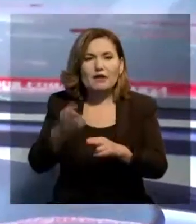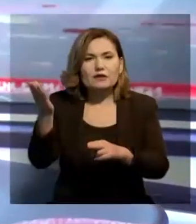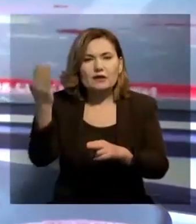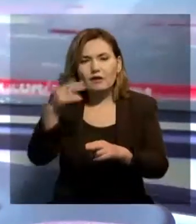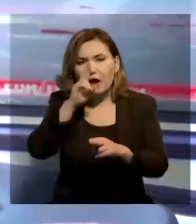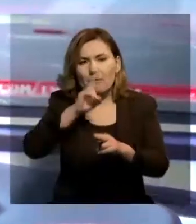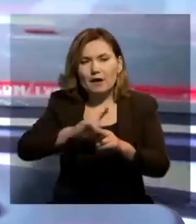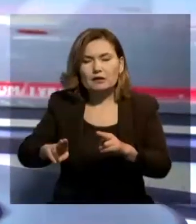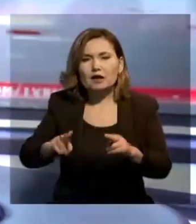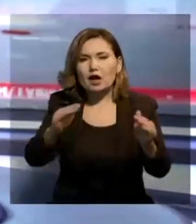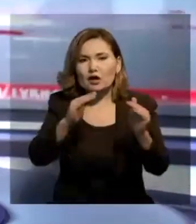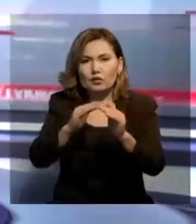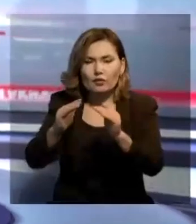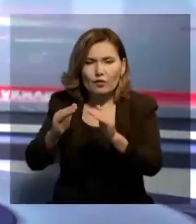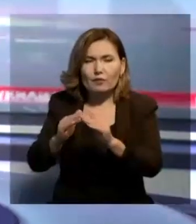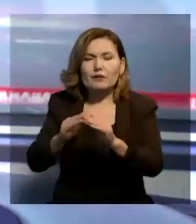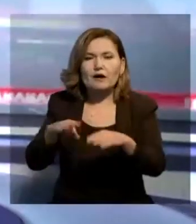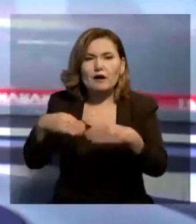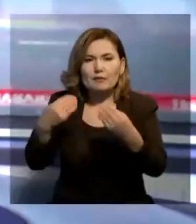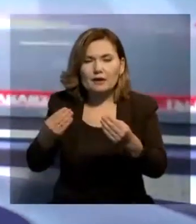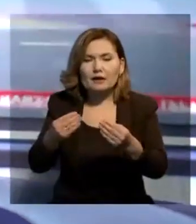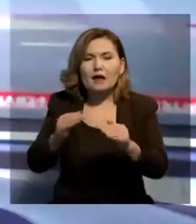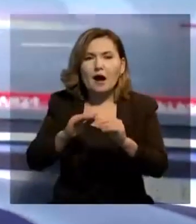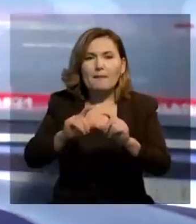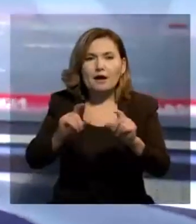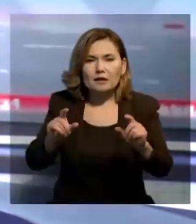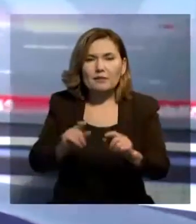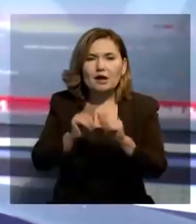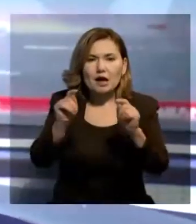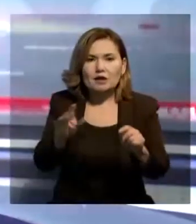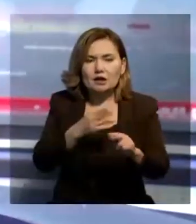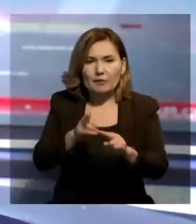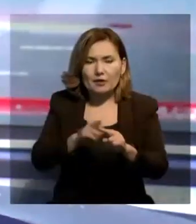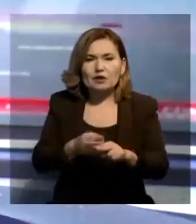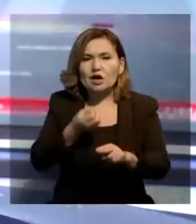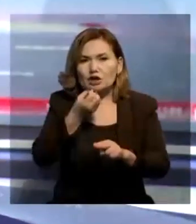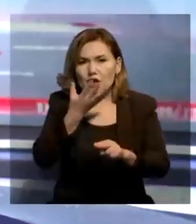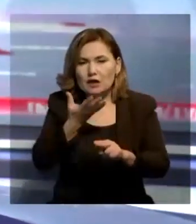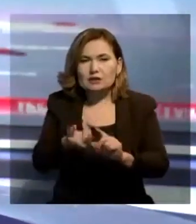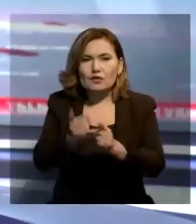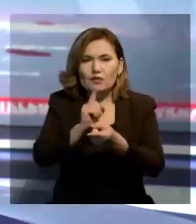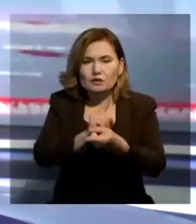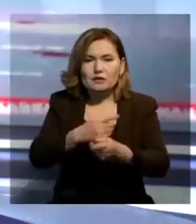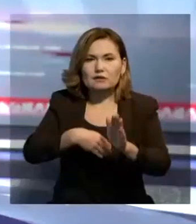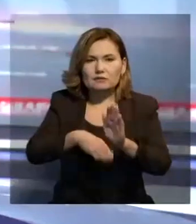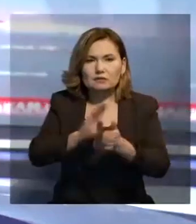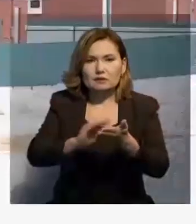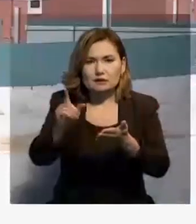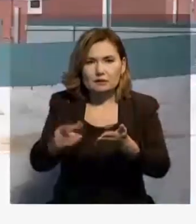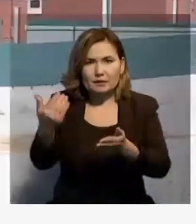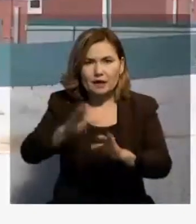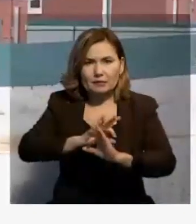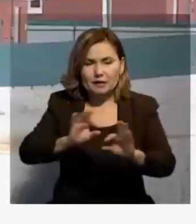ауданында балабақша құрылысы басталды. Тілсіз жаудың тауқыметін тартқан аудандағы игі өзгерістер жайлы тілшіміз айтсын.